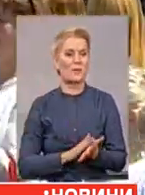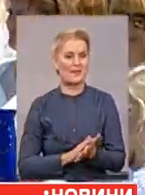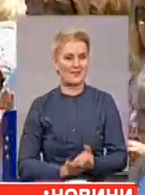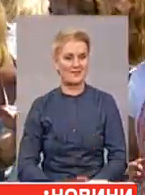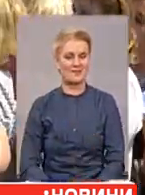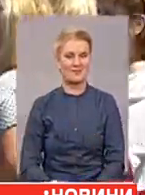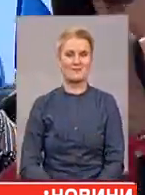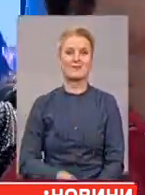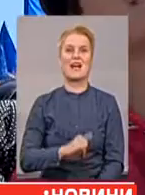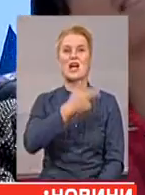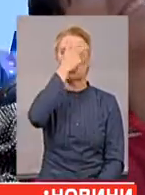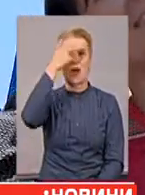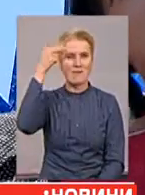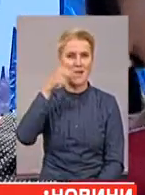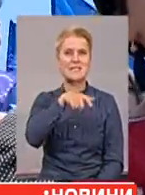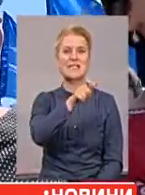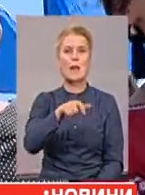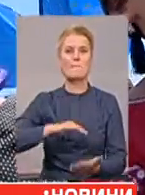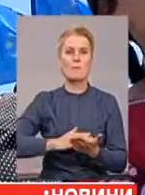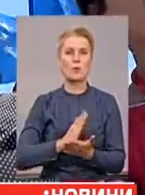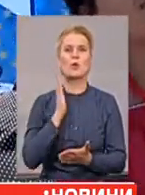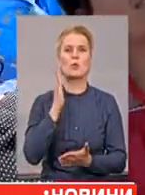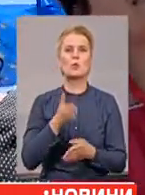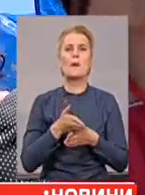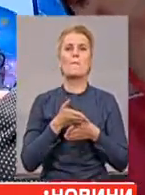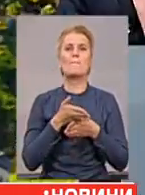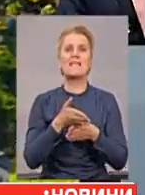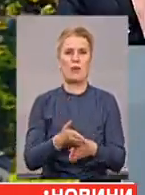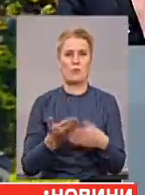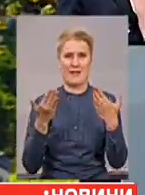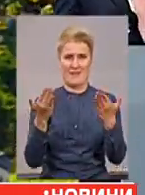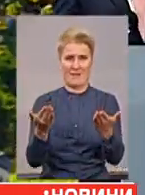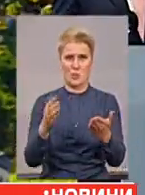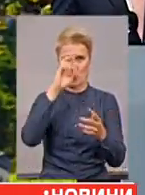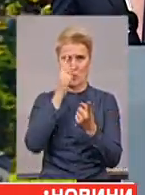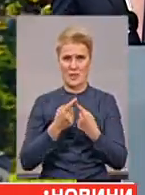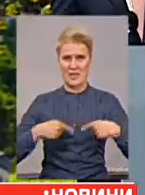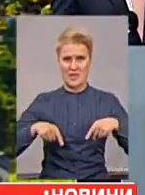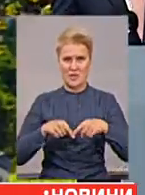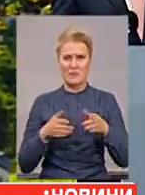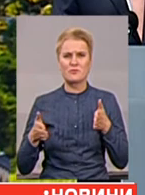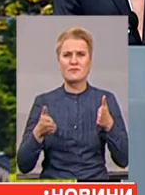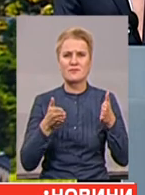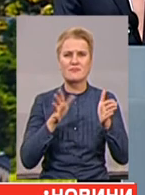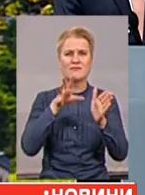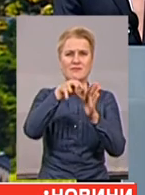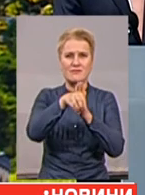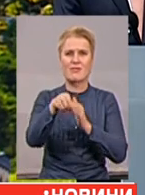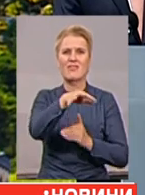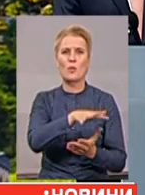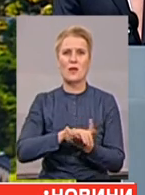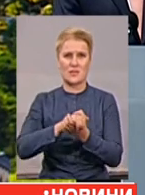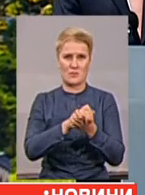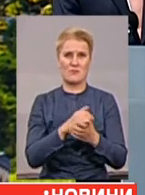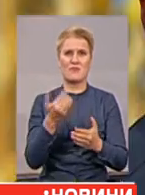i politiky budú підтримувати вашу державу, щоб вона прямувала до Європейського Союзу, де ви